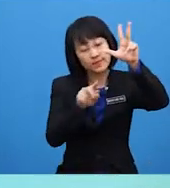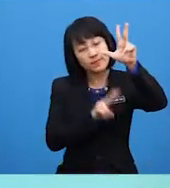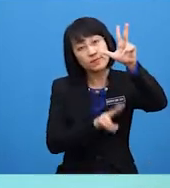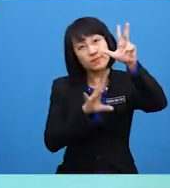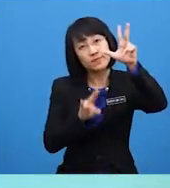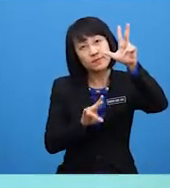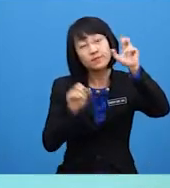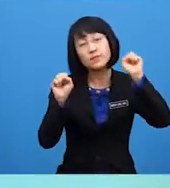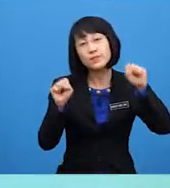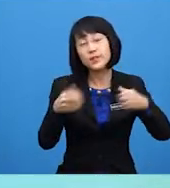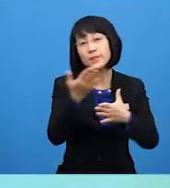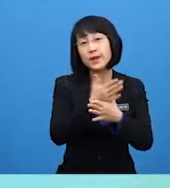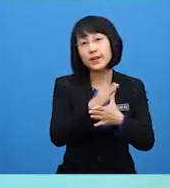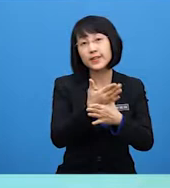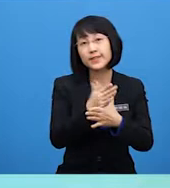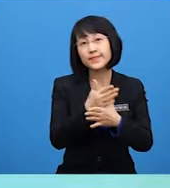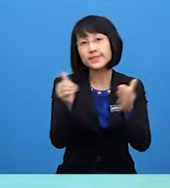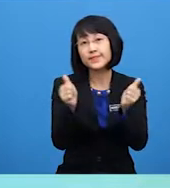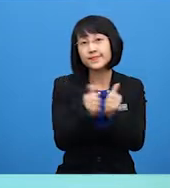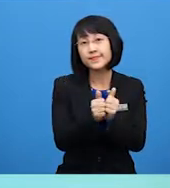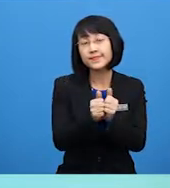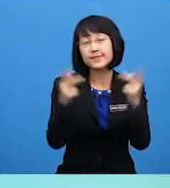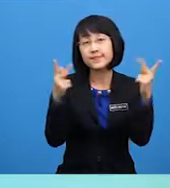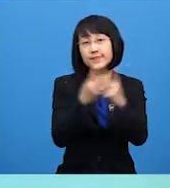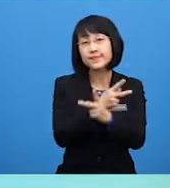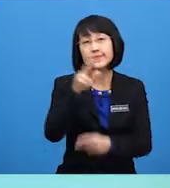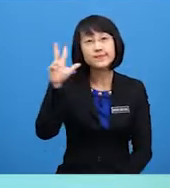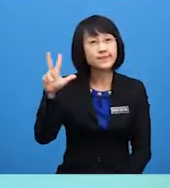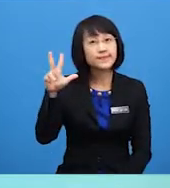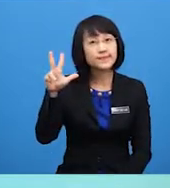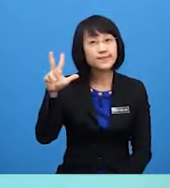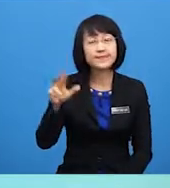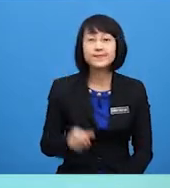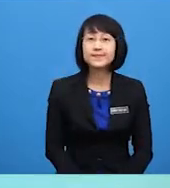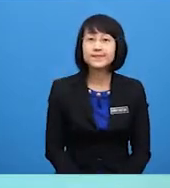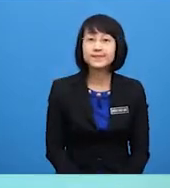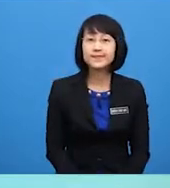3/27 boleh dibahagikan dengan 0.3.